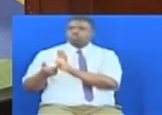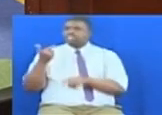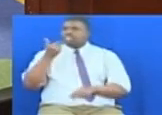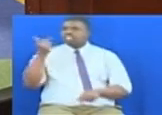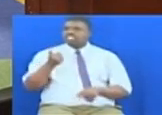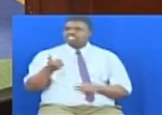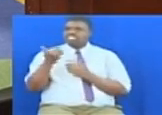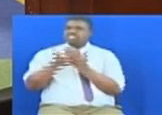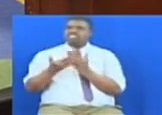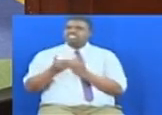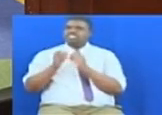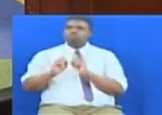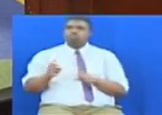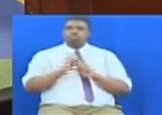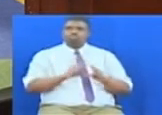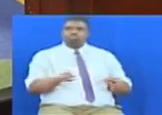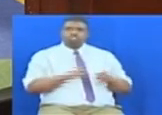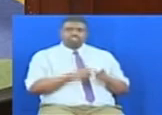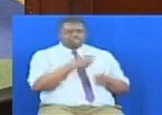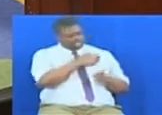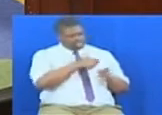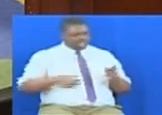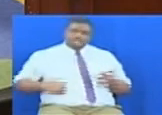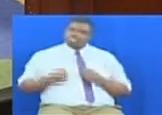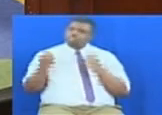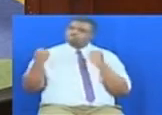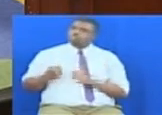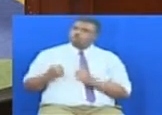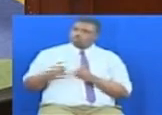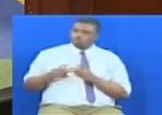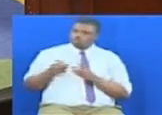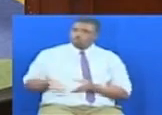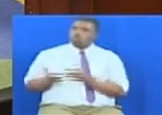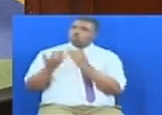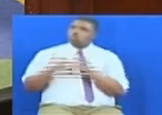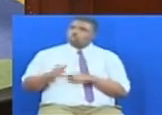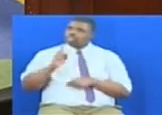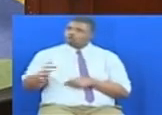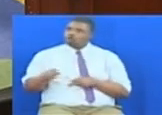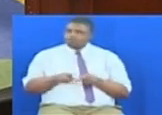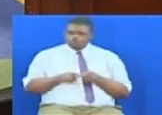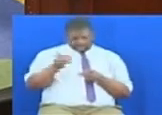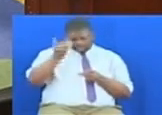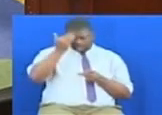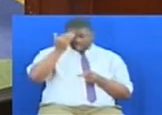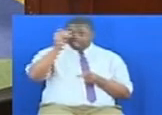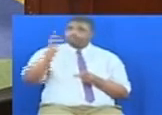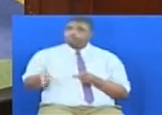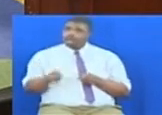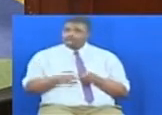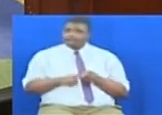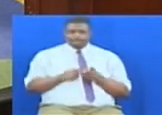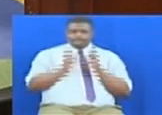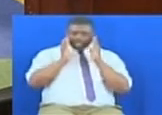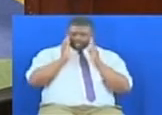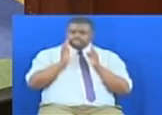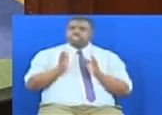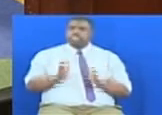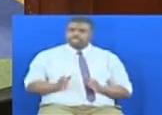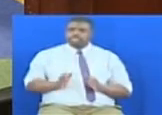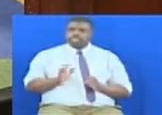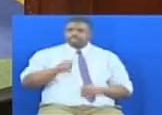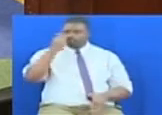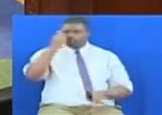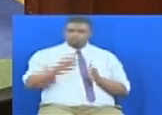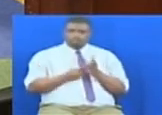nchi tofauti iliyo na rais imara, mwenye uwezo, mwenye hekima, mwenye umakini, na ndiyo